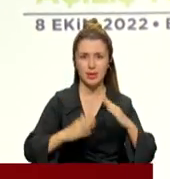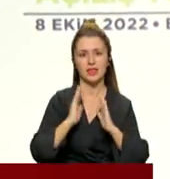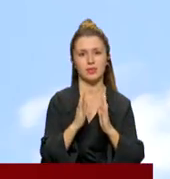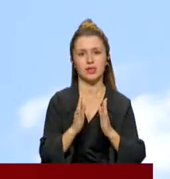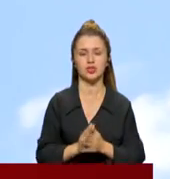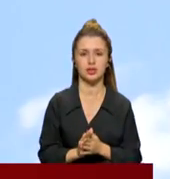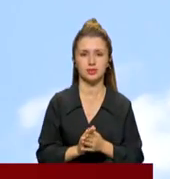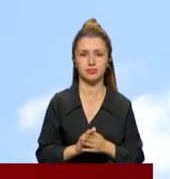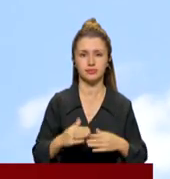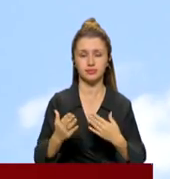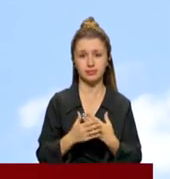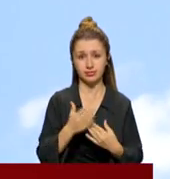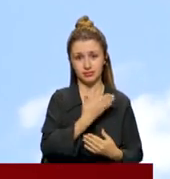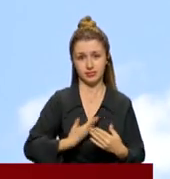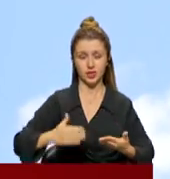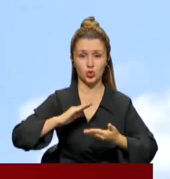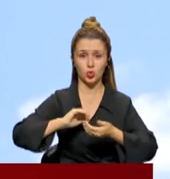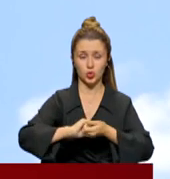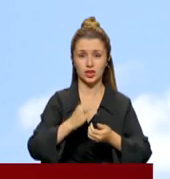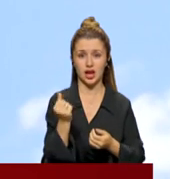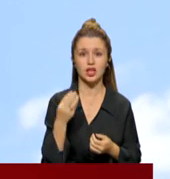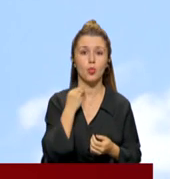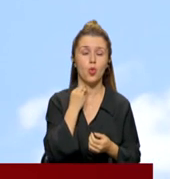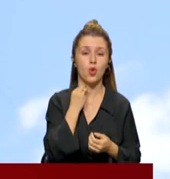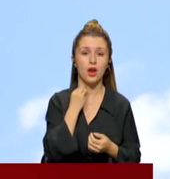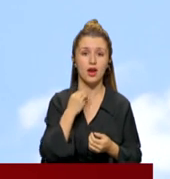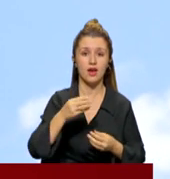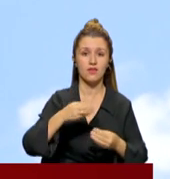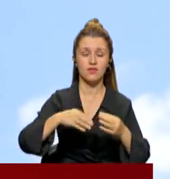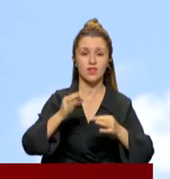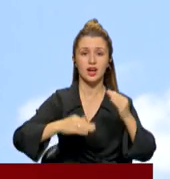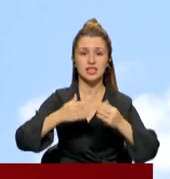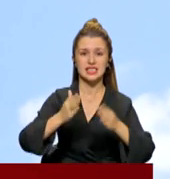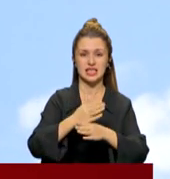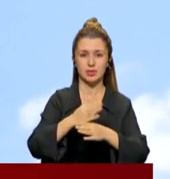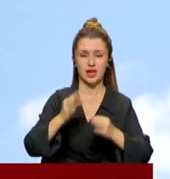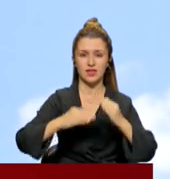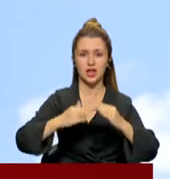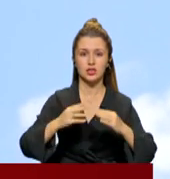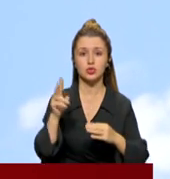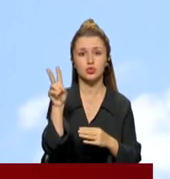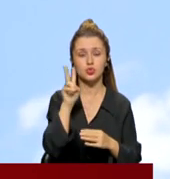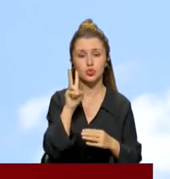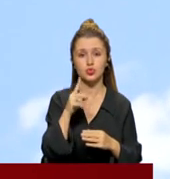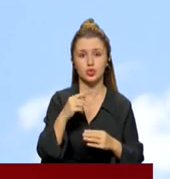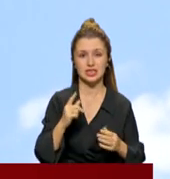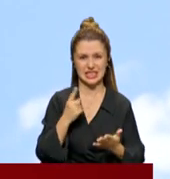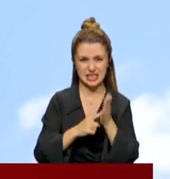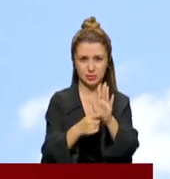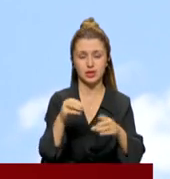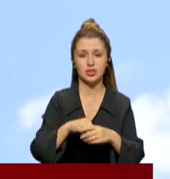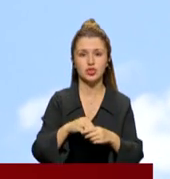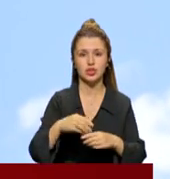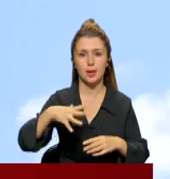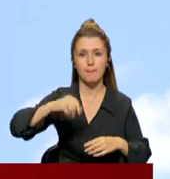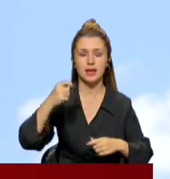devam edecektir. Yardımsever dostlarından aldığı borç paraları faiz sebep enflasyon sonuç safsatasını ispat etmek için